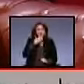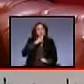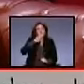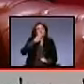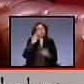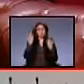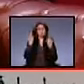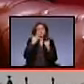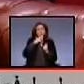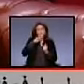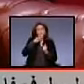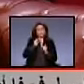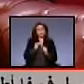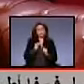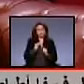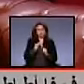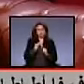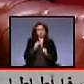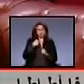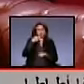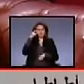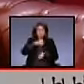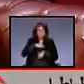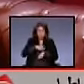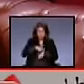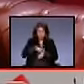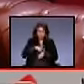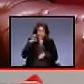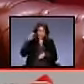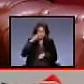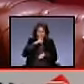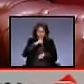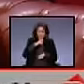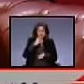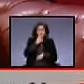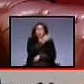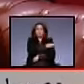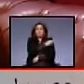حمد والف شكر ان ربنا اختارني وخلاني يعني اخوض هذا الاختبار.